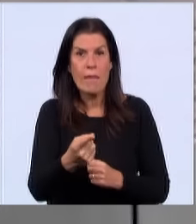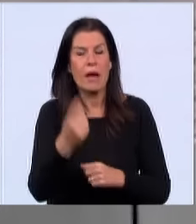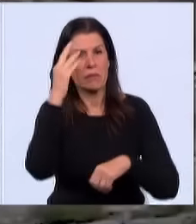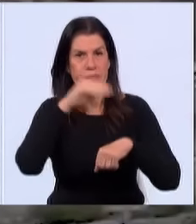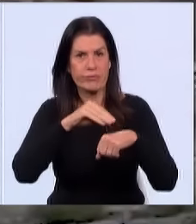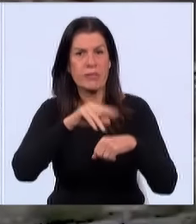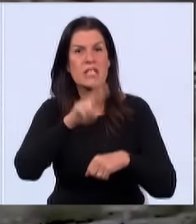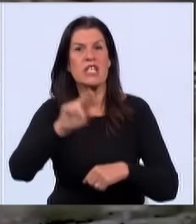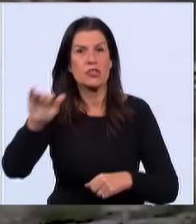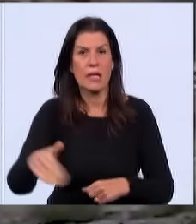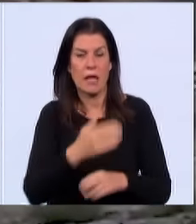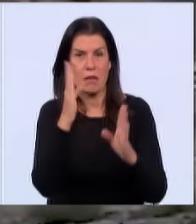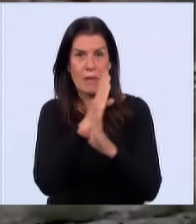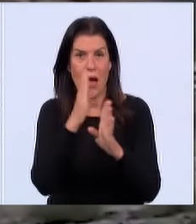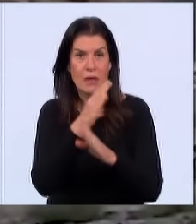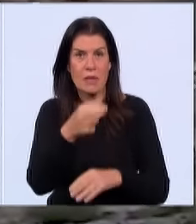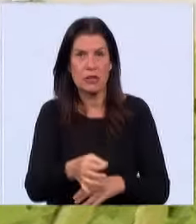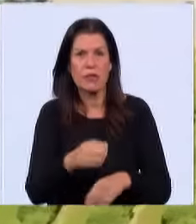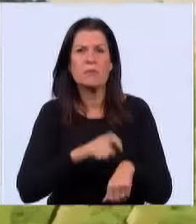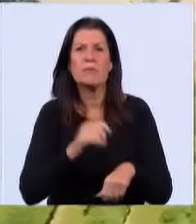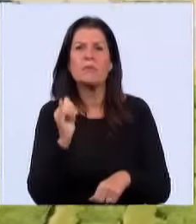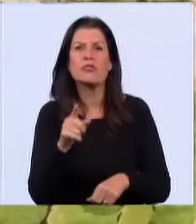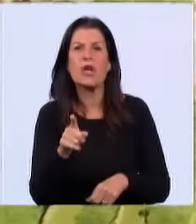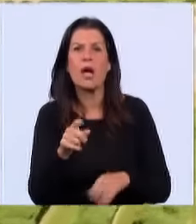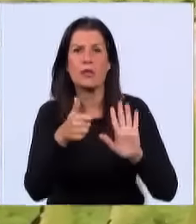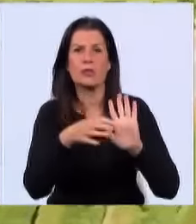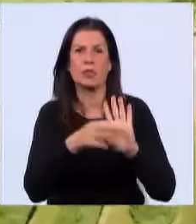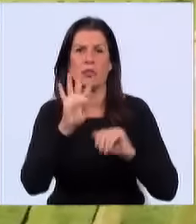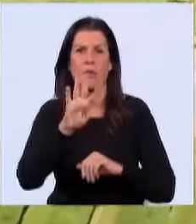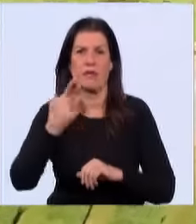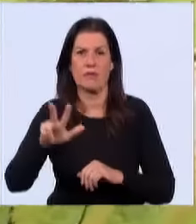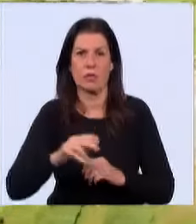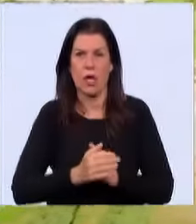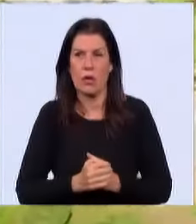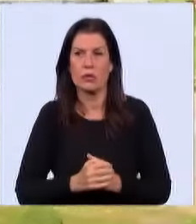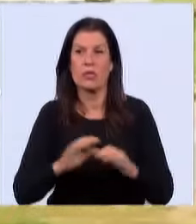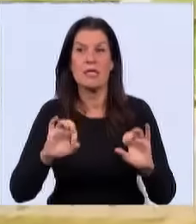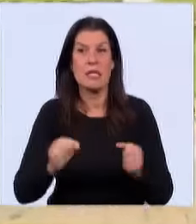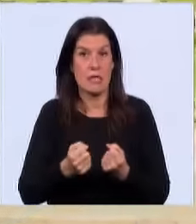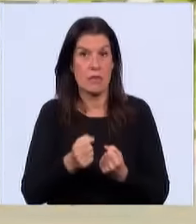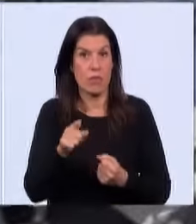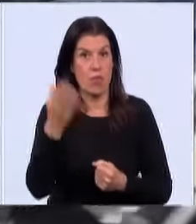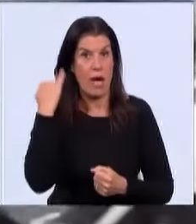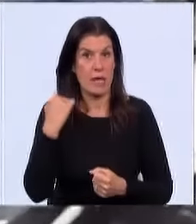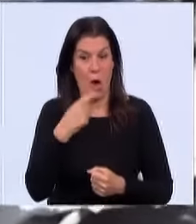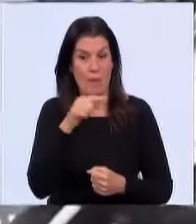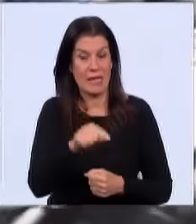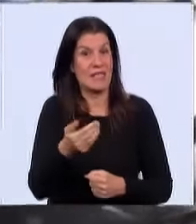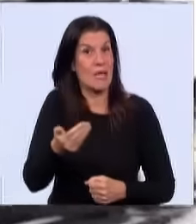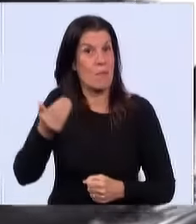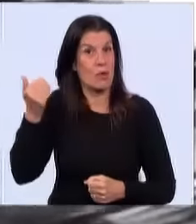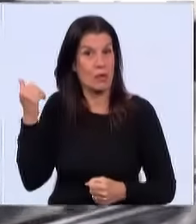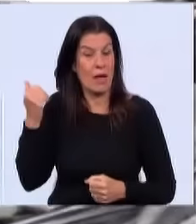היישובים רק ב-6:43. לו הפקודה הזאת הייתה ניתנת יותר מוקדם, ייתכן שחלק מחברי כיתות הכוננות